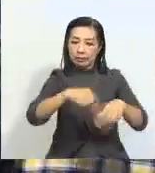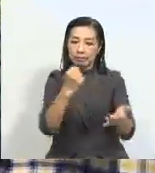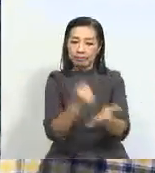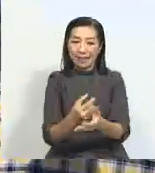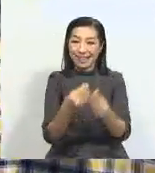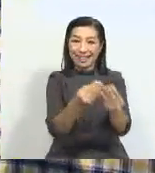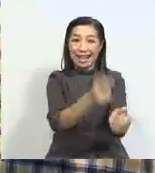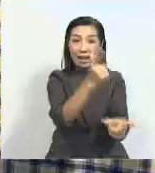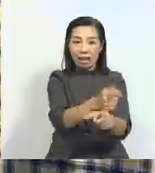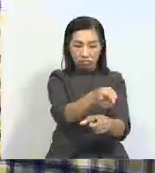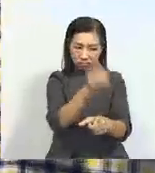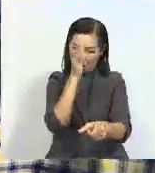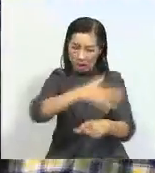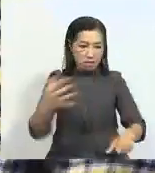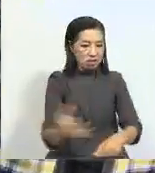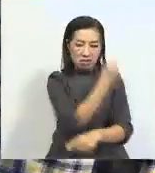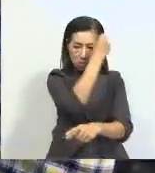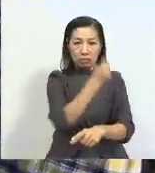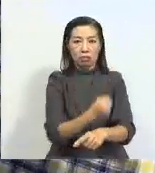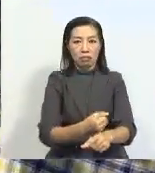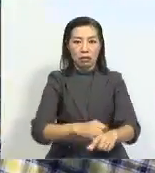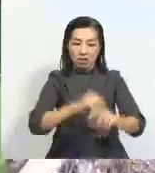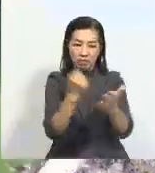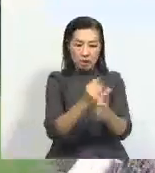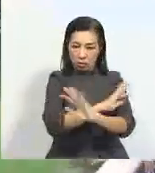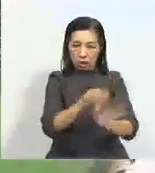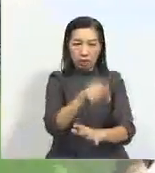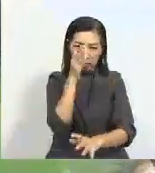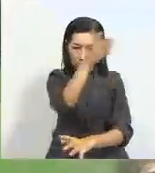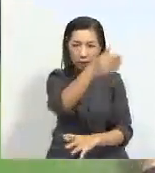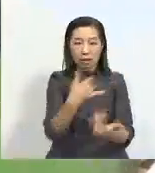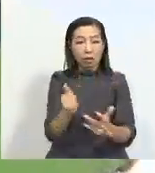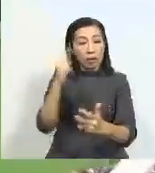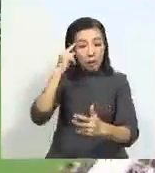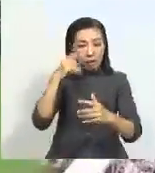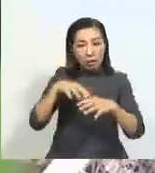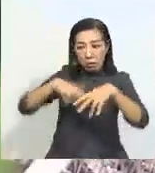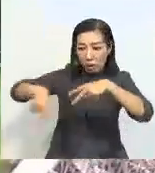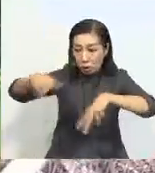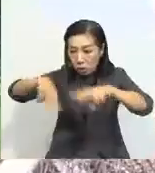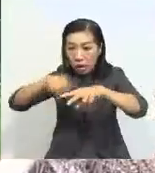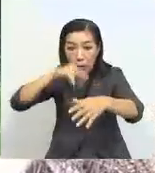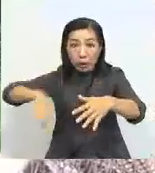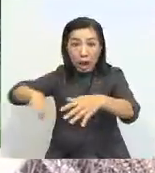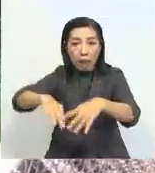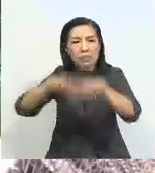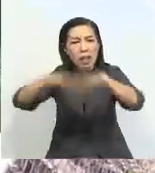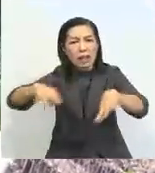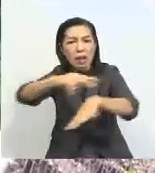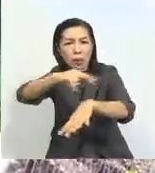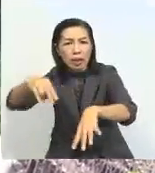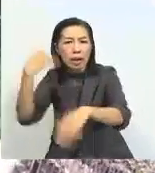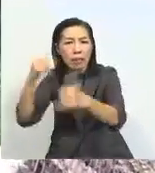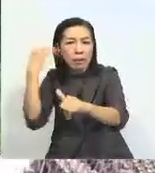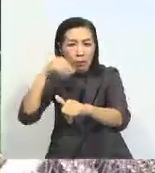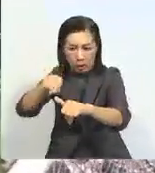าตทันทีค่ะตอนนี้หน่วยงานที่เกี่ยวข้องลงพื้นที่สอดส่องดูแลความปลอดภัยของชาวบ้านโดยเฉพาะเด็กๆที่ชอบเล่นน้ำเพราะฉะนั้นก็ฝ